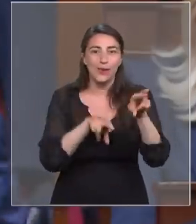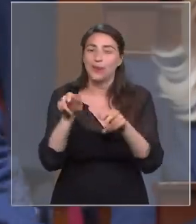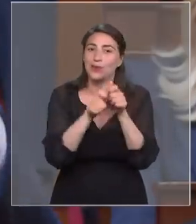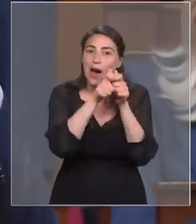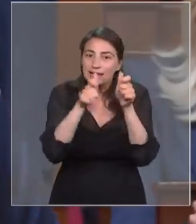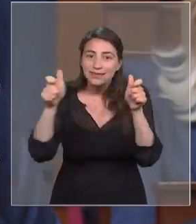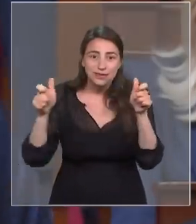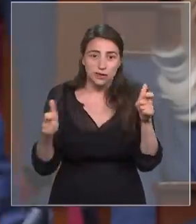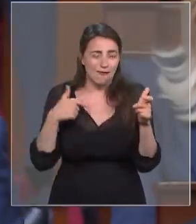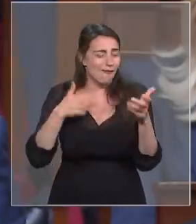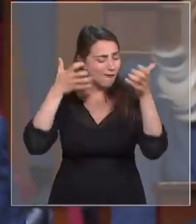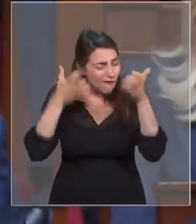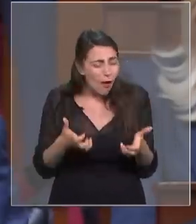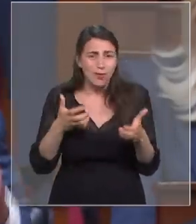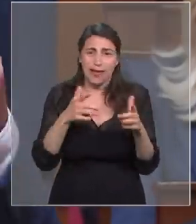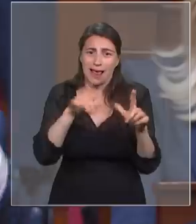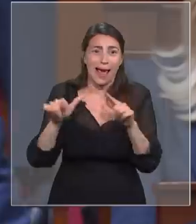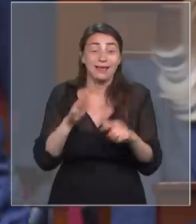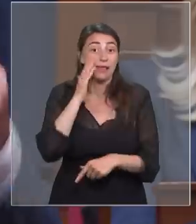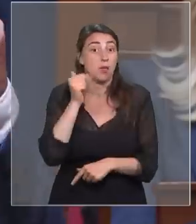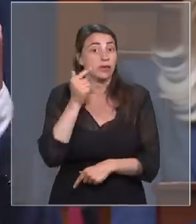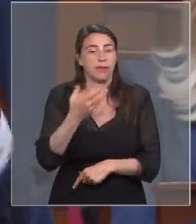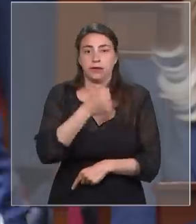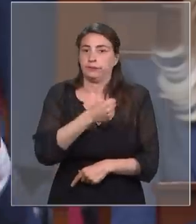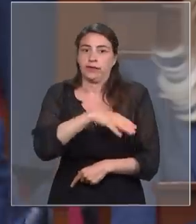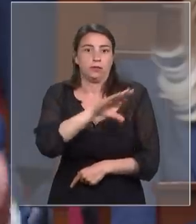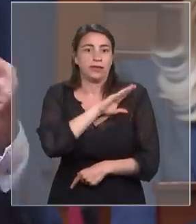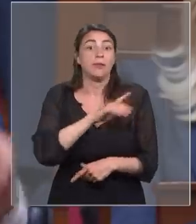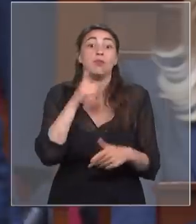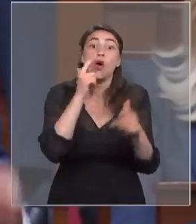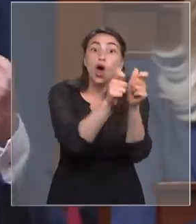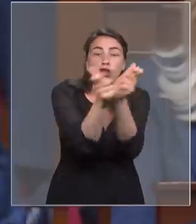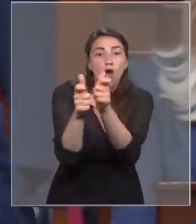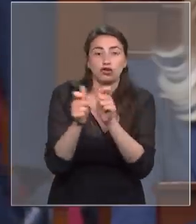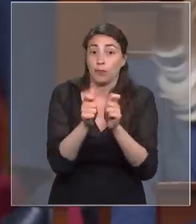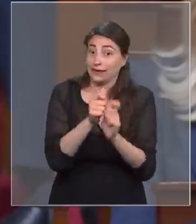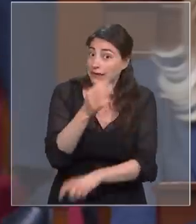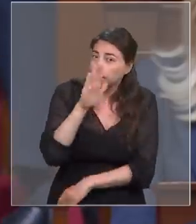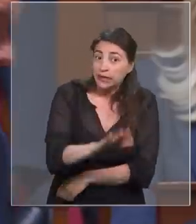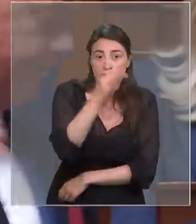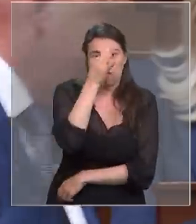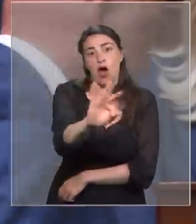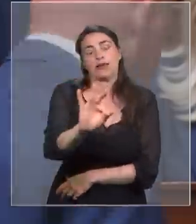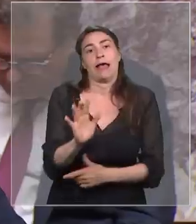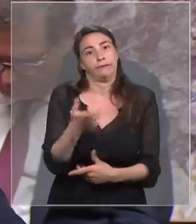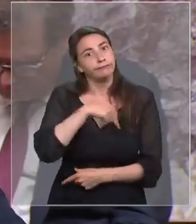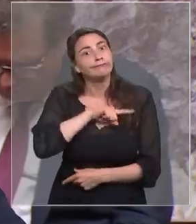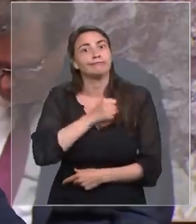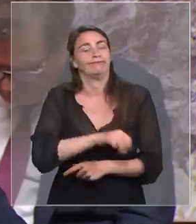là et nous avons encore plus de responsabilités lorsqu'il s'agit de groupes familiaux et d'entrepreneurs français. Merci beaucoup,